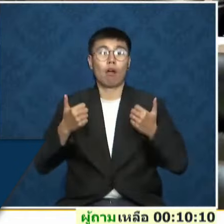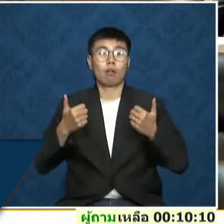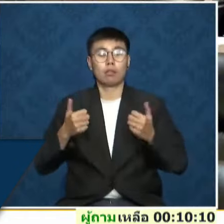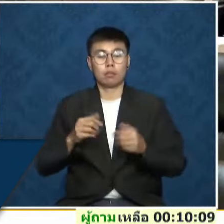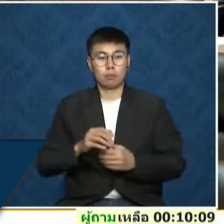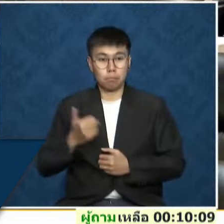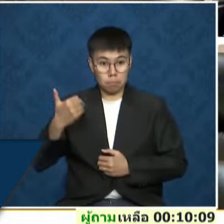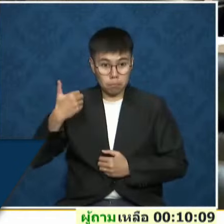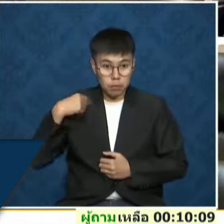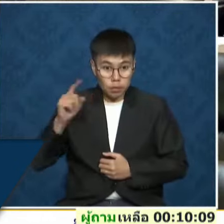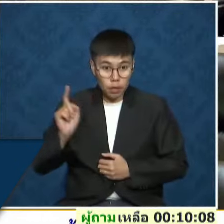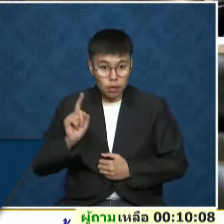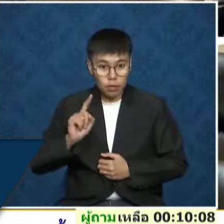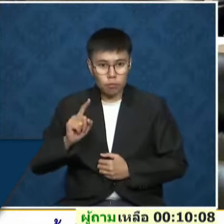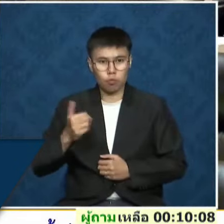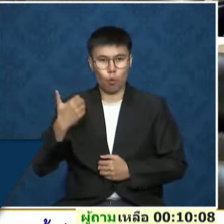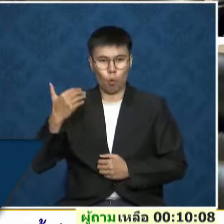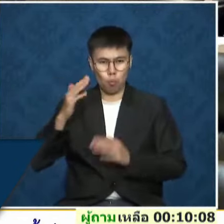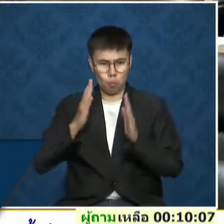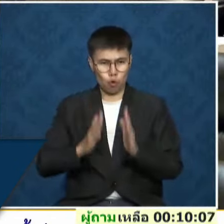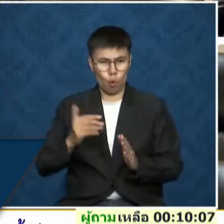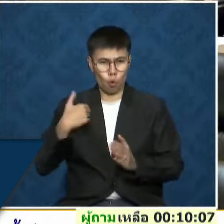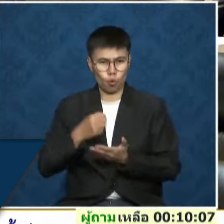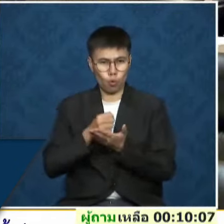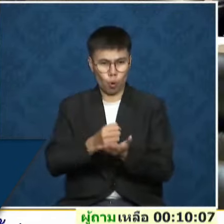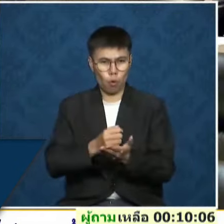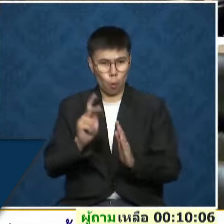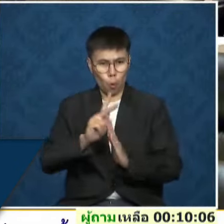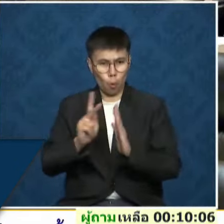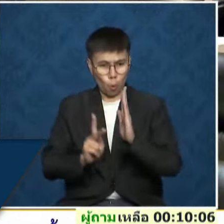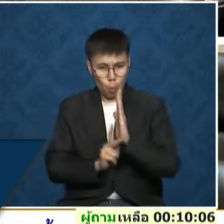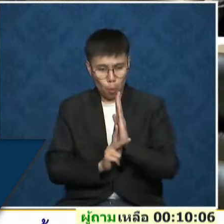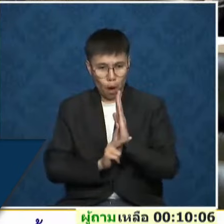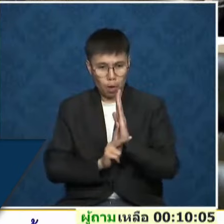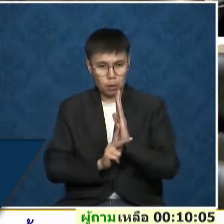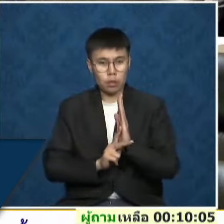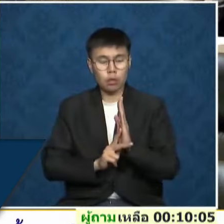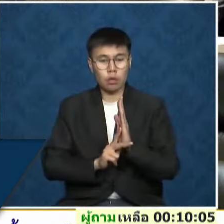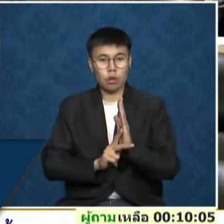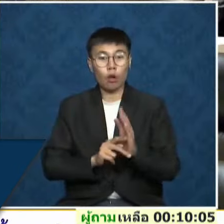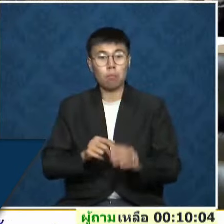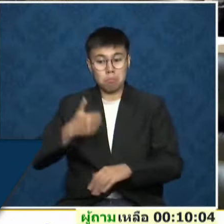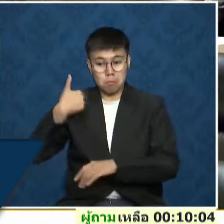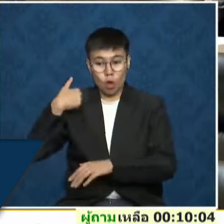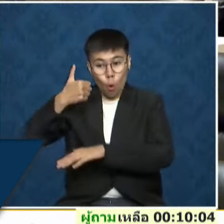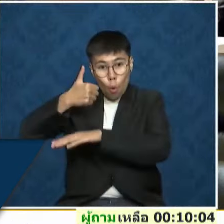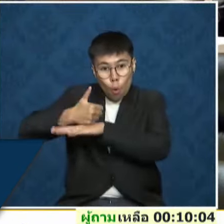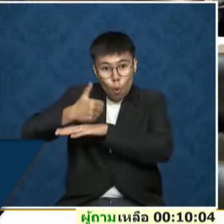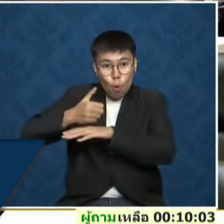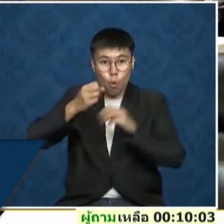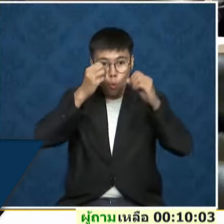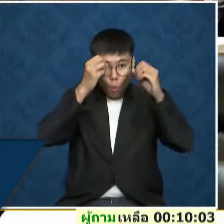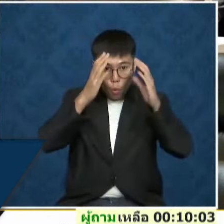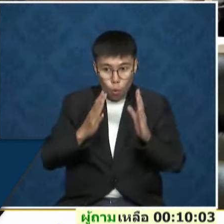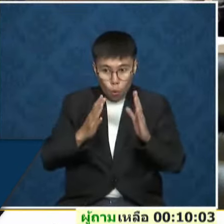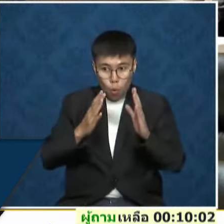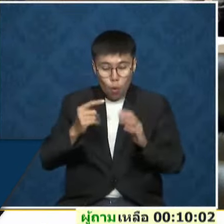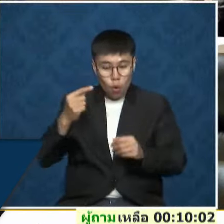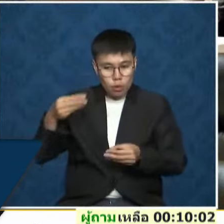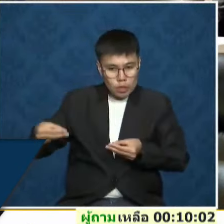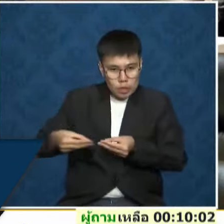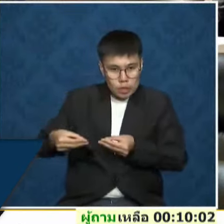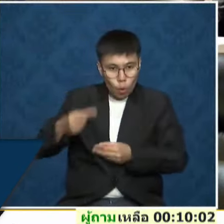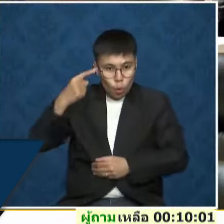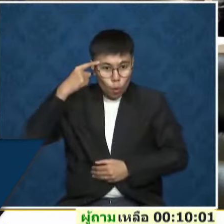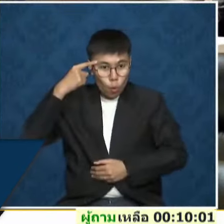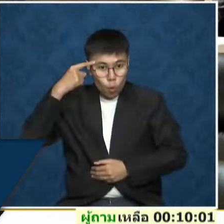งการมีช่องโหว่หรือช่องว่างทางกฎหมายที่เอื้อให้ผู้บริหารและครูที่เขาหัวกันโดยเ